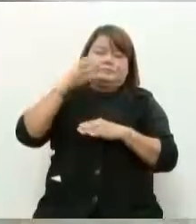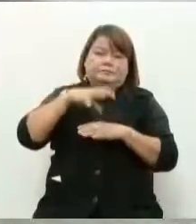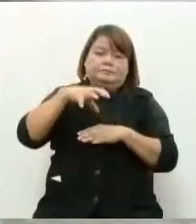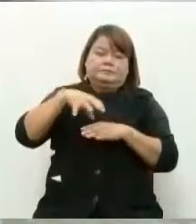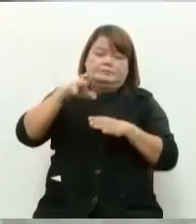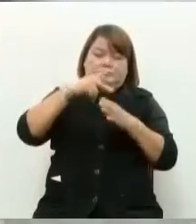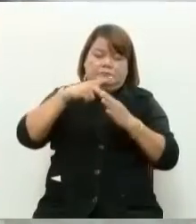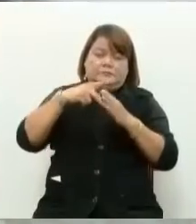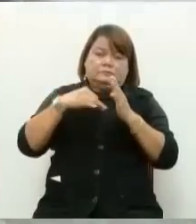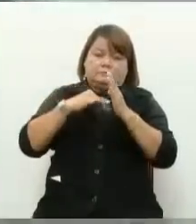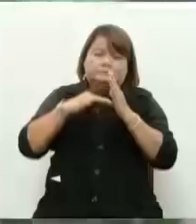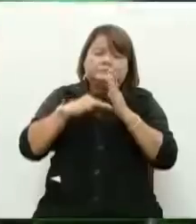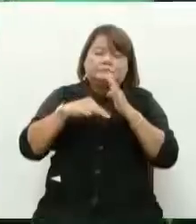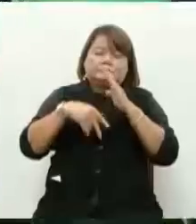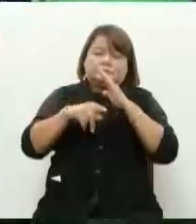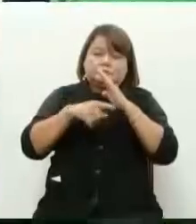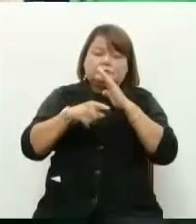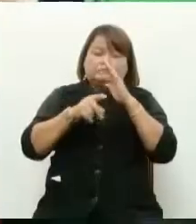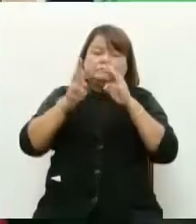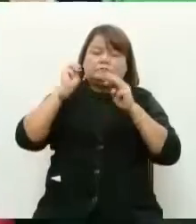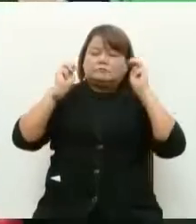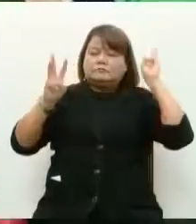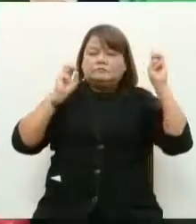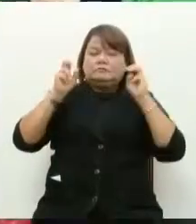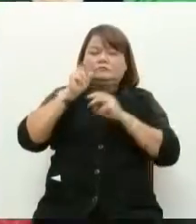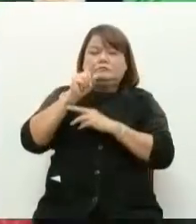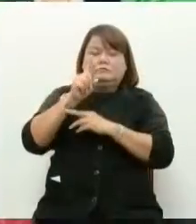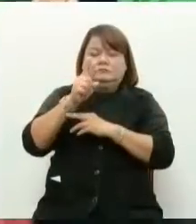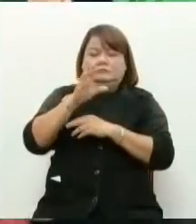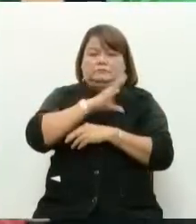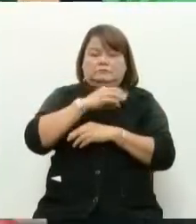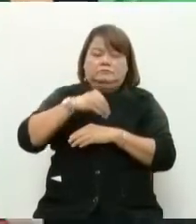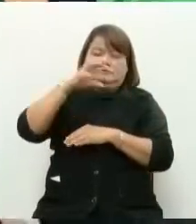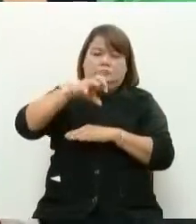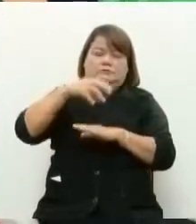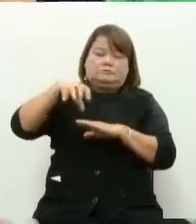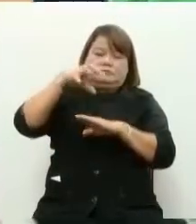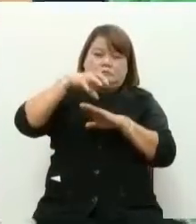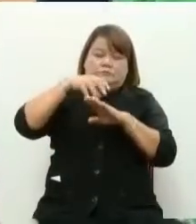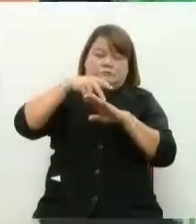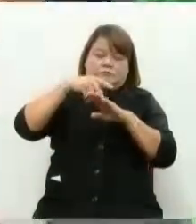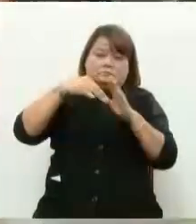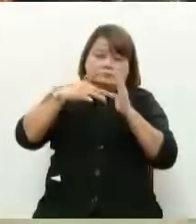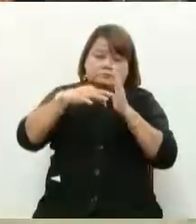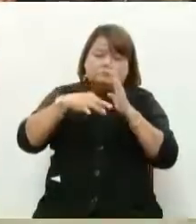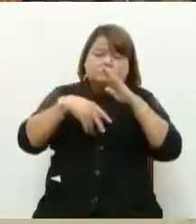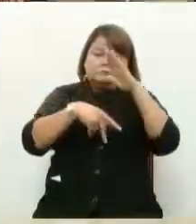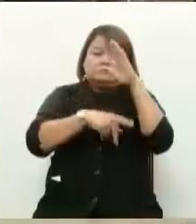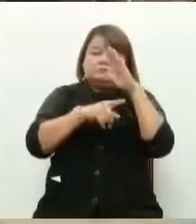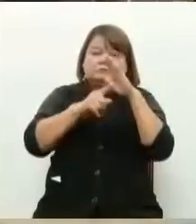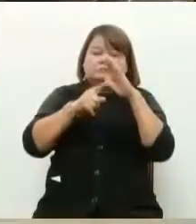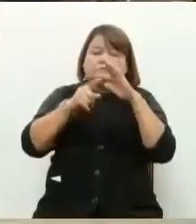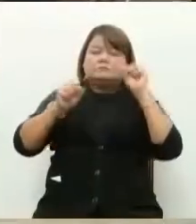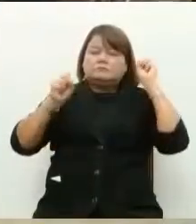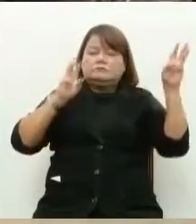นที่การศึกษาประถมศึกษานครสวรรค์เขต1และสำนักงานเขตพื้นที่การศึกษาประถมศึกษานครสวรรค์เ